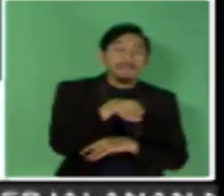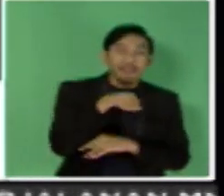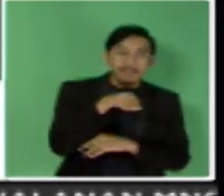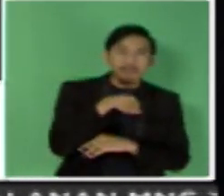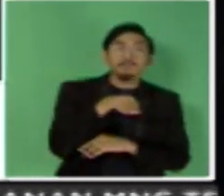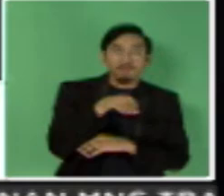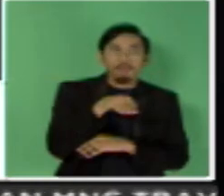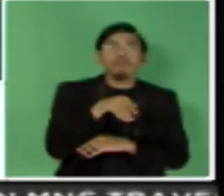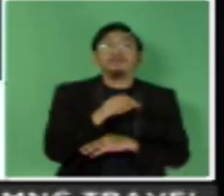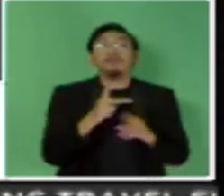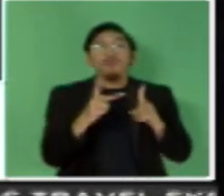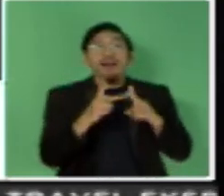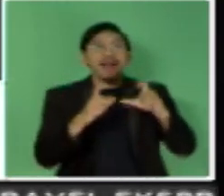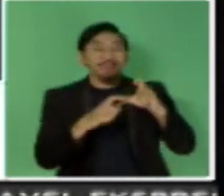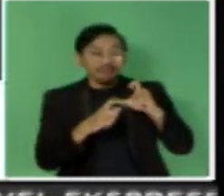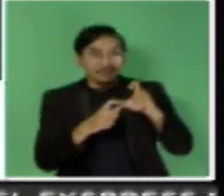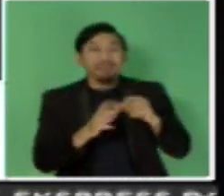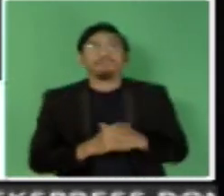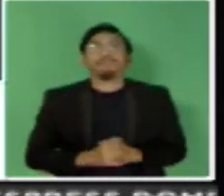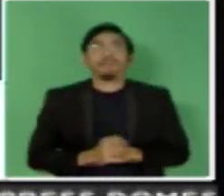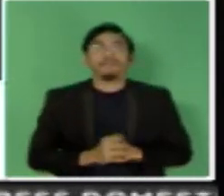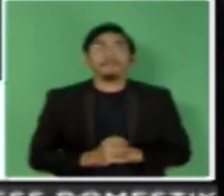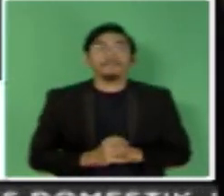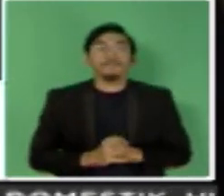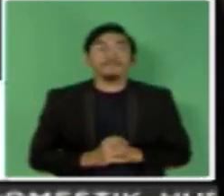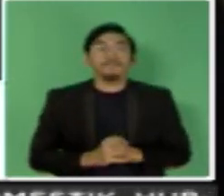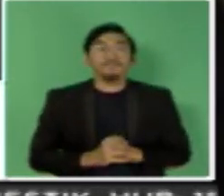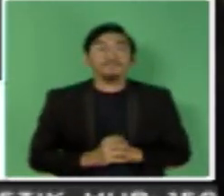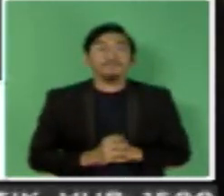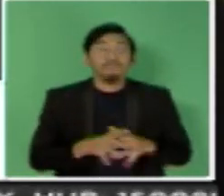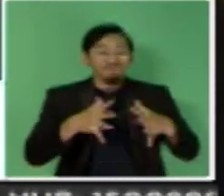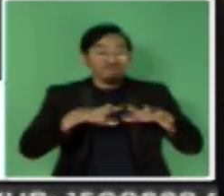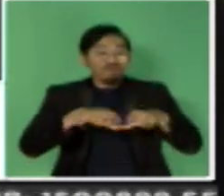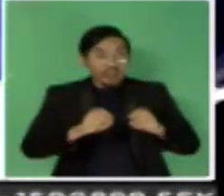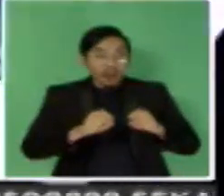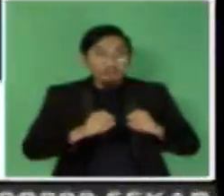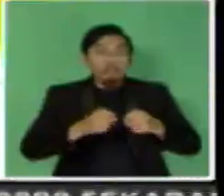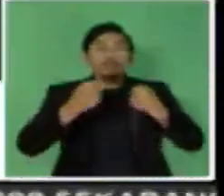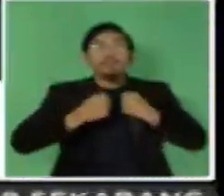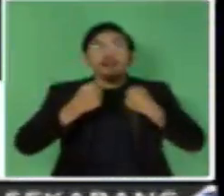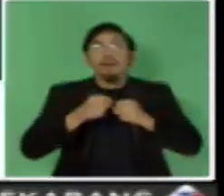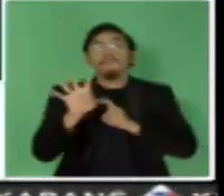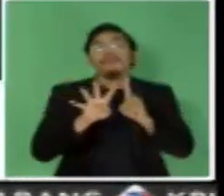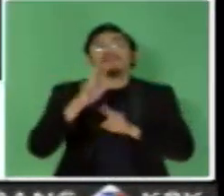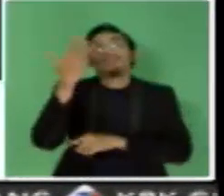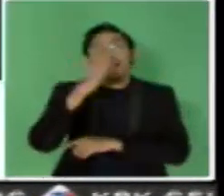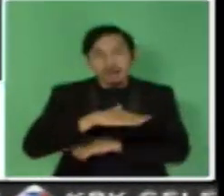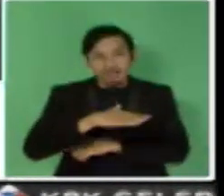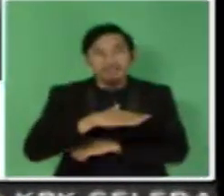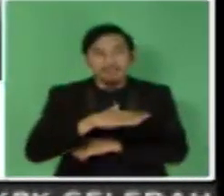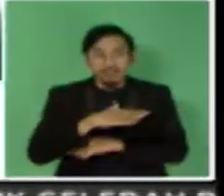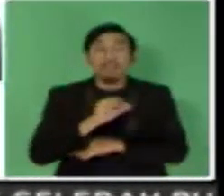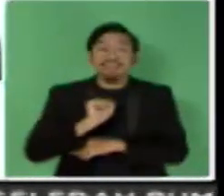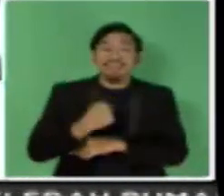Pangdam Hasanuddin Makassar. Keduanya juga ditahan selama 14 hari. Sementara kedua istri mereka, yakni IPDN dan